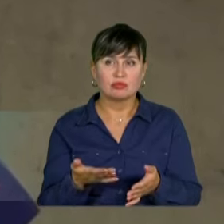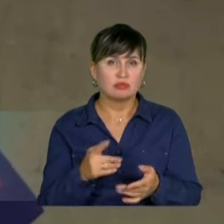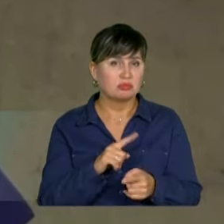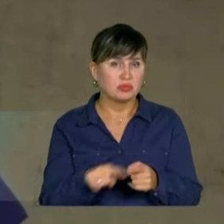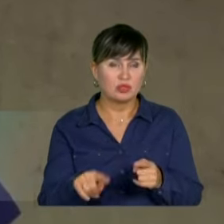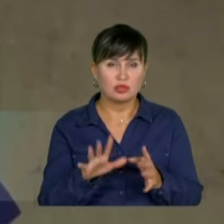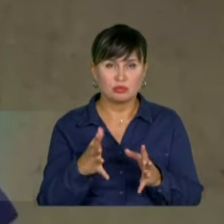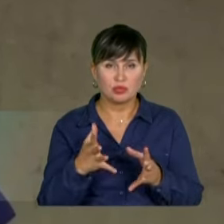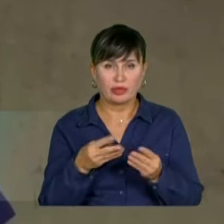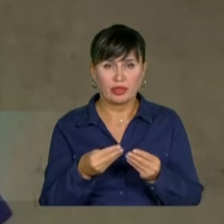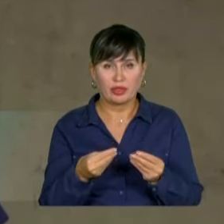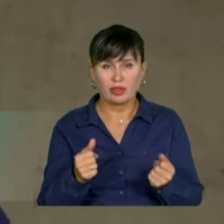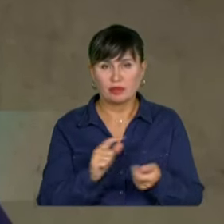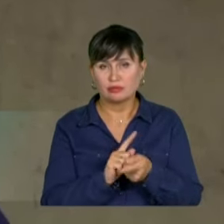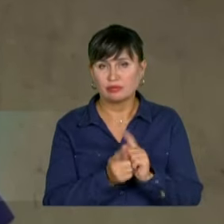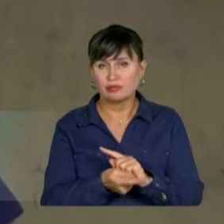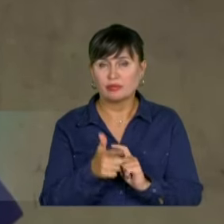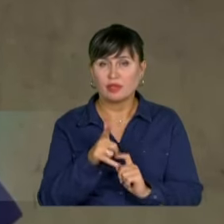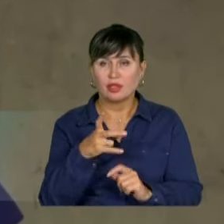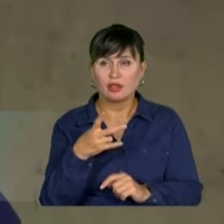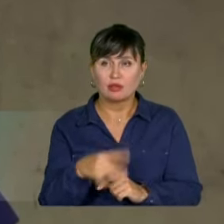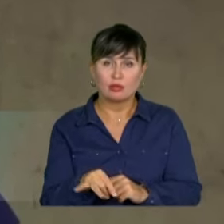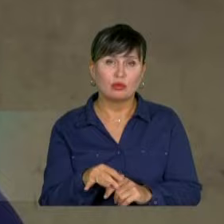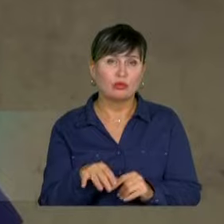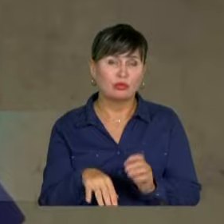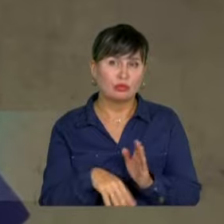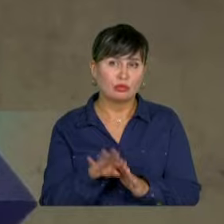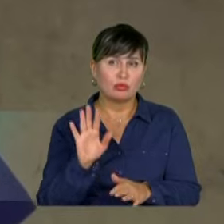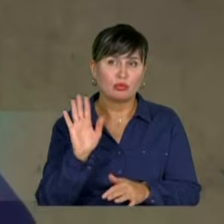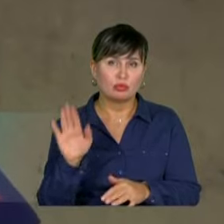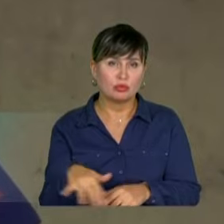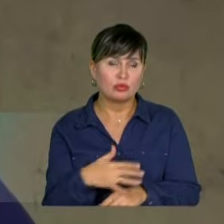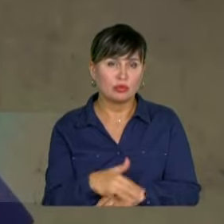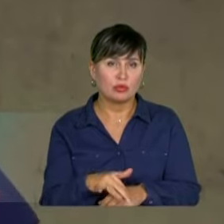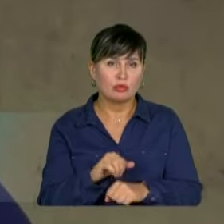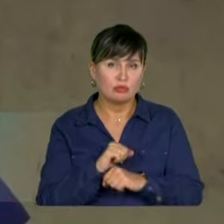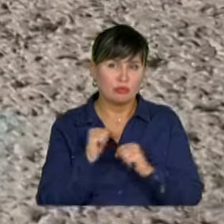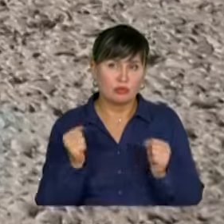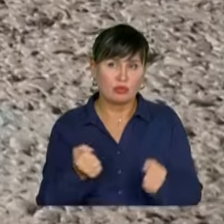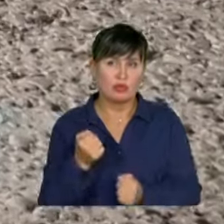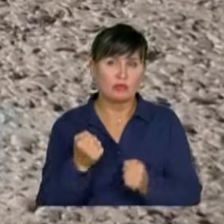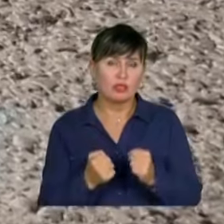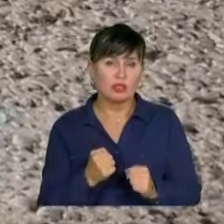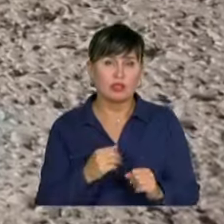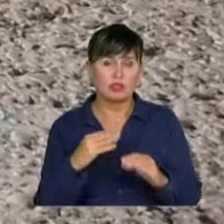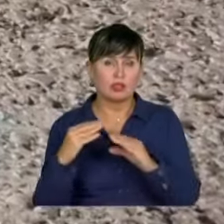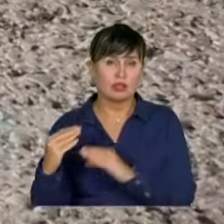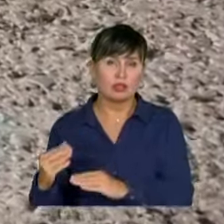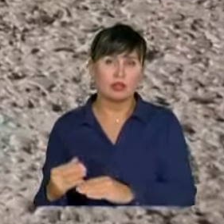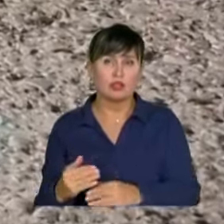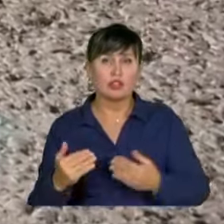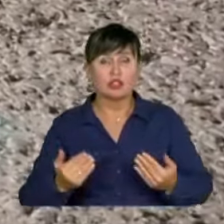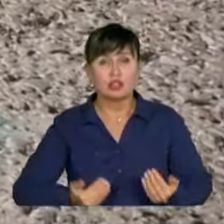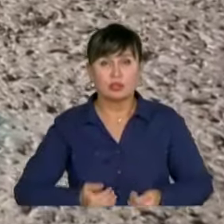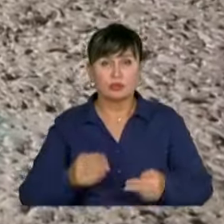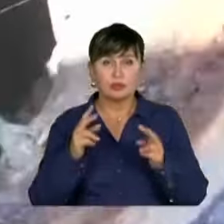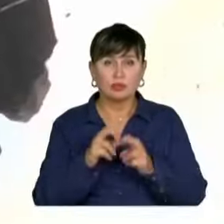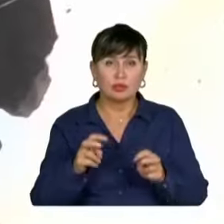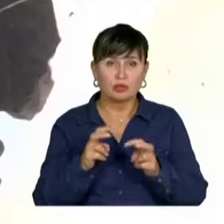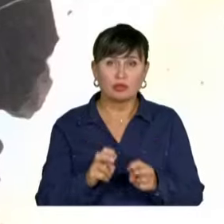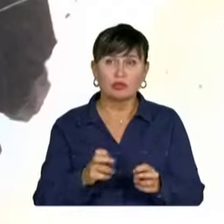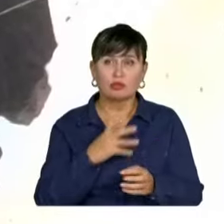гнить. Лучше пусть на улице, на морозе мерзнет машина. Жители провели собственное расследование и